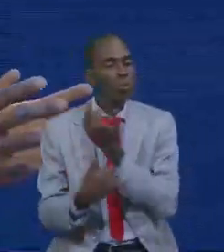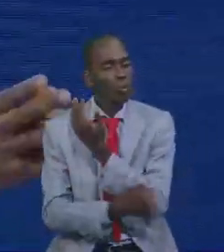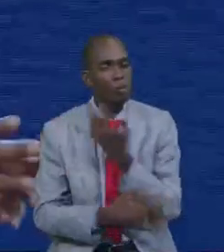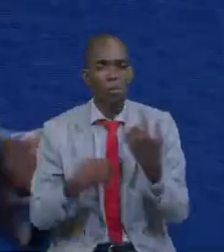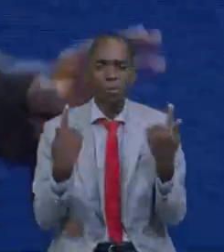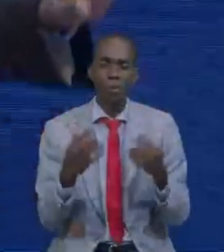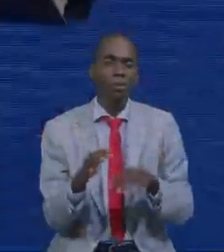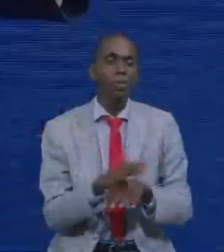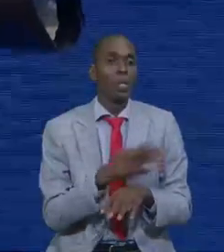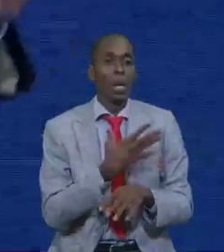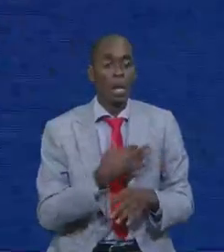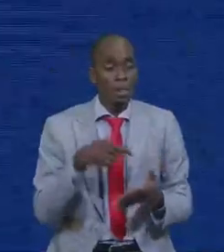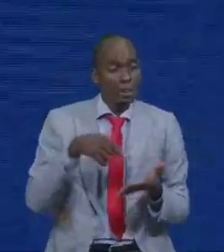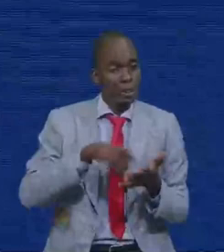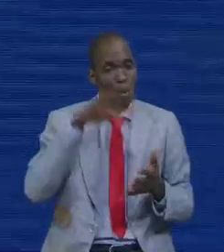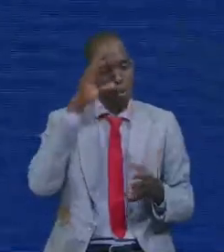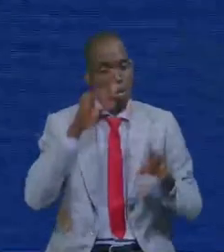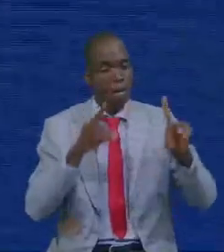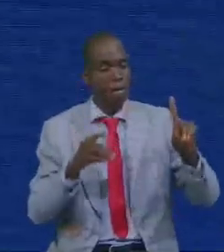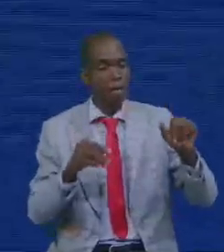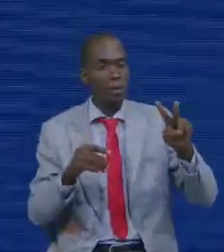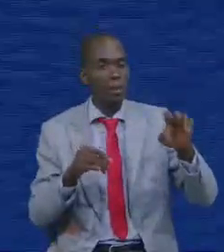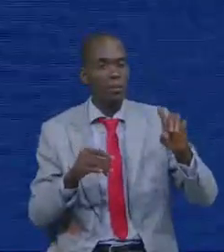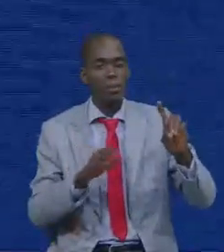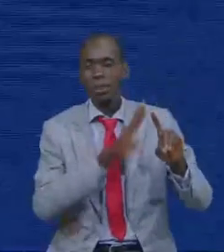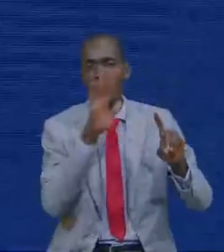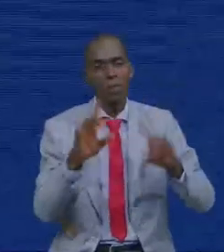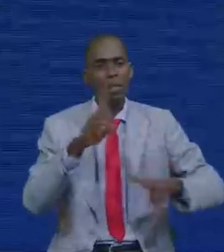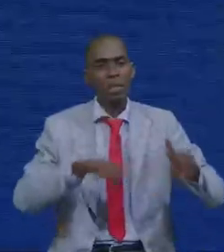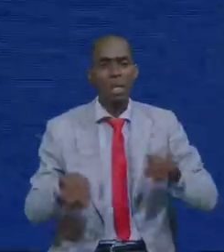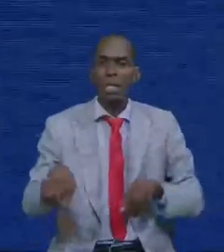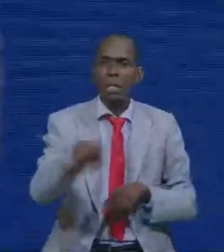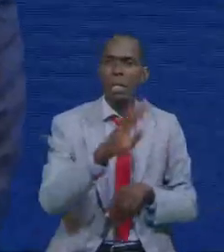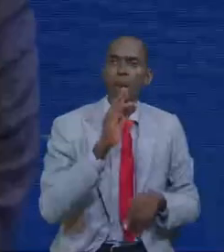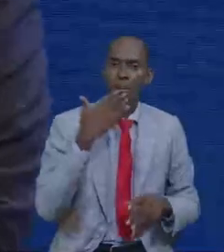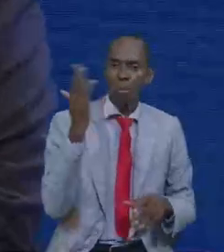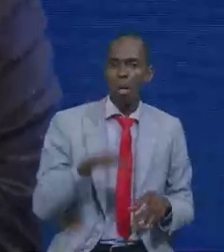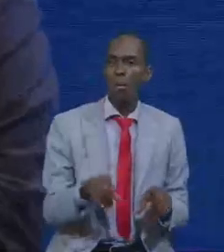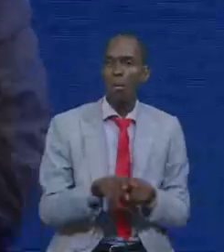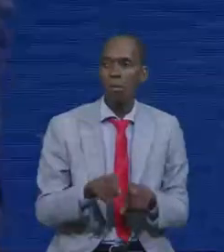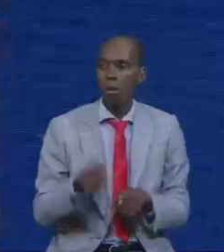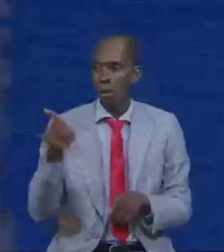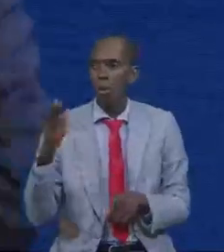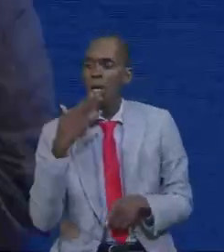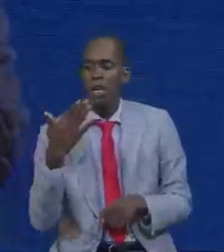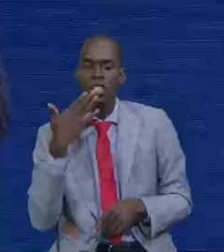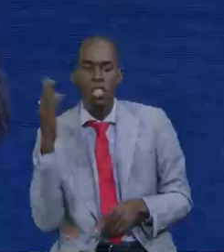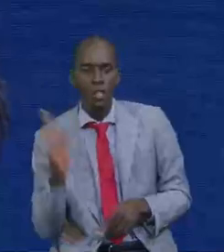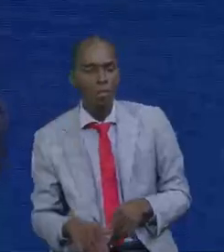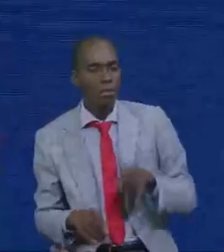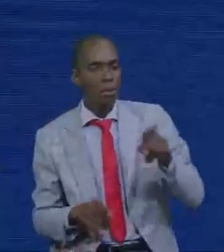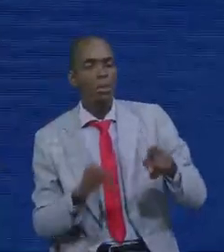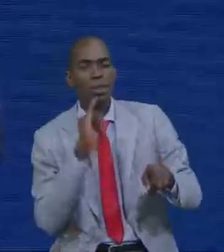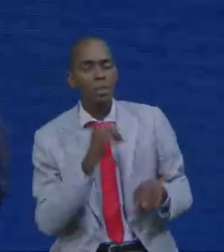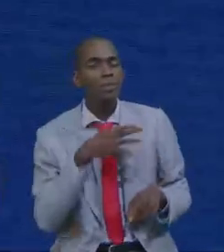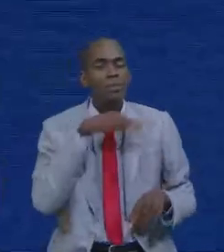réfère pas, eux ils sont mauvais, et ils sont pécheurs, et ils sont méchants, et ils sont corrompus, et ils sont mauvais, et ils sont ceci. Là, dit non, moi, il